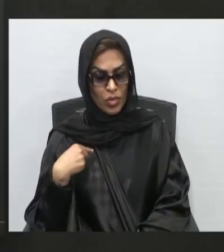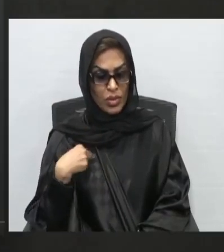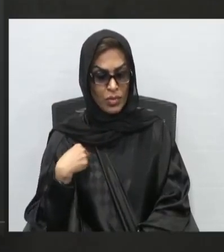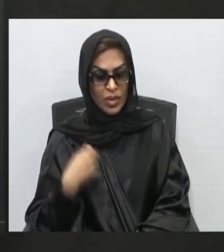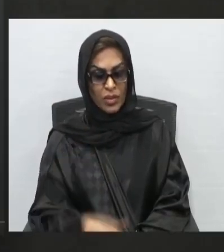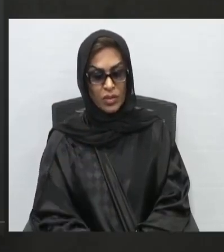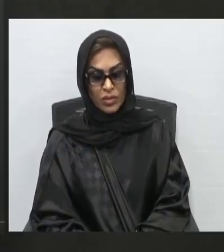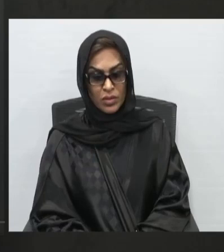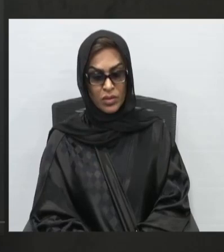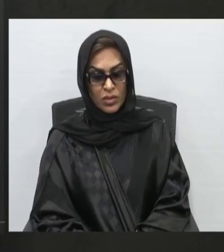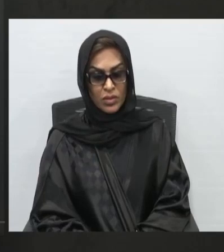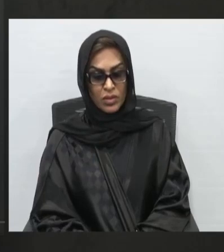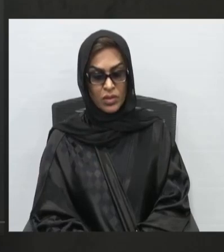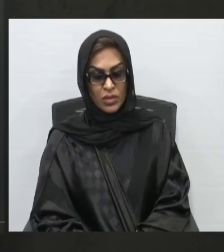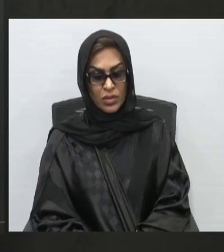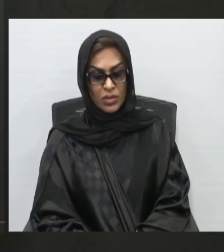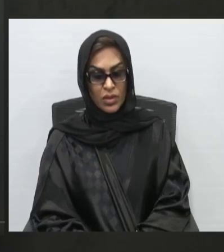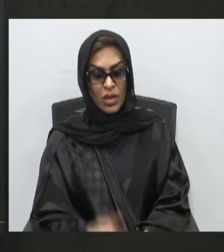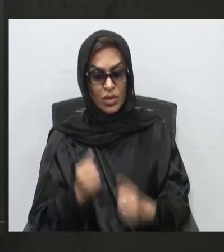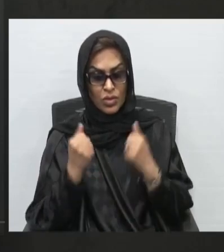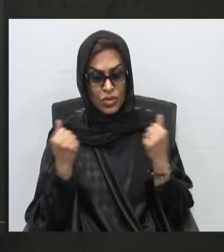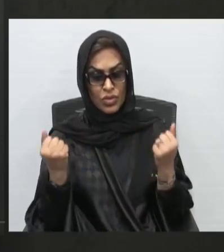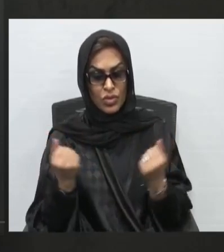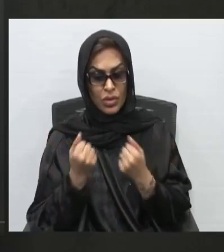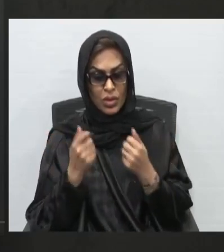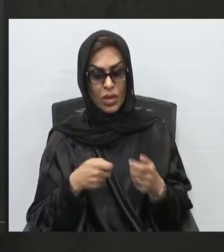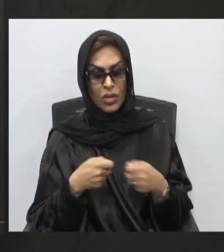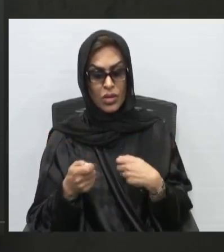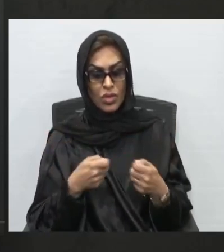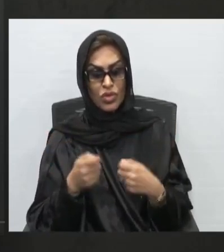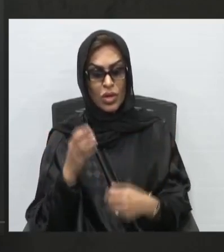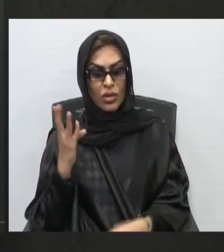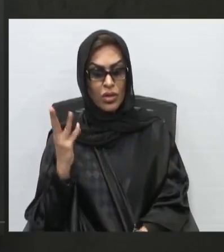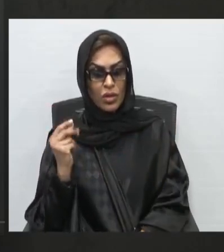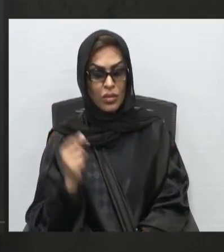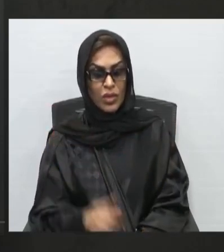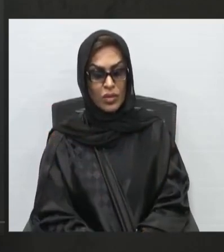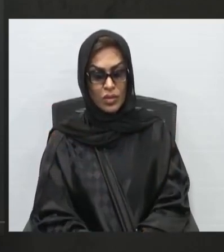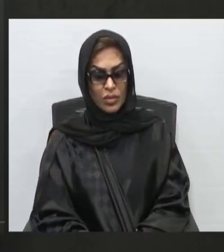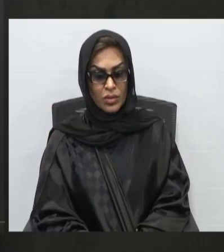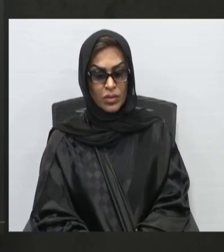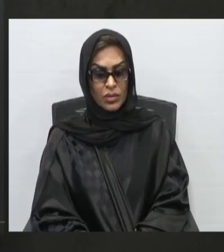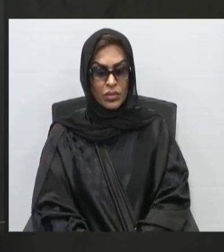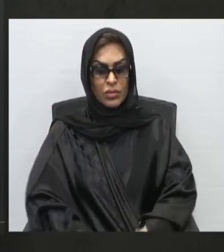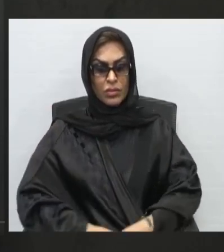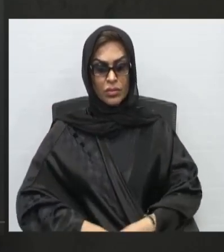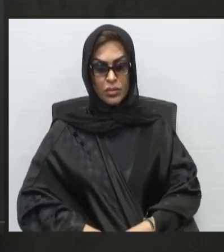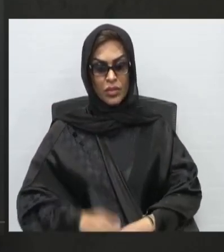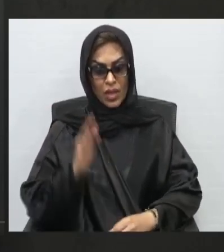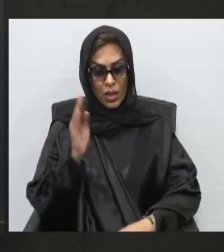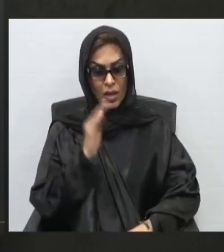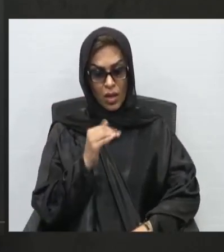تطلق عليها انشطه التجاره الرقميه من بيع شراء دفع